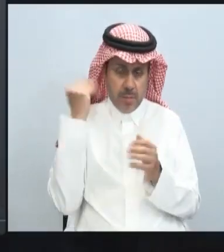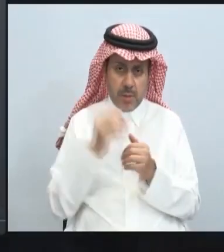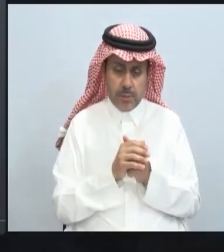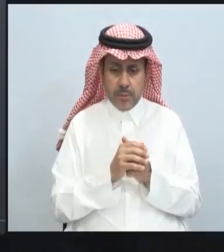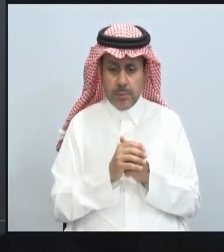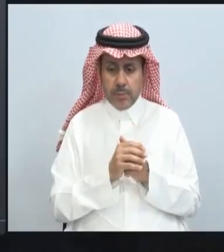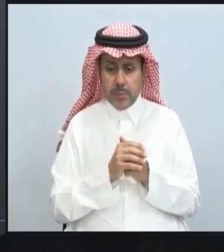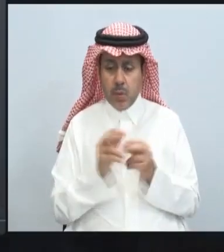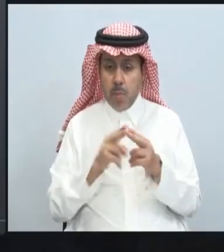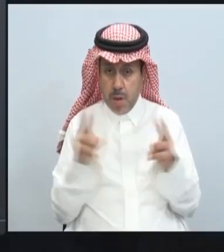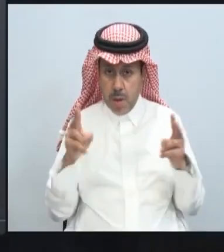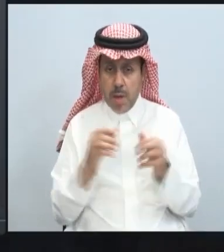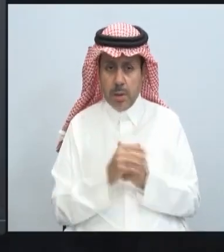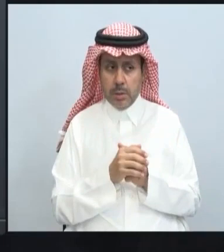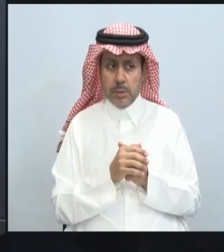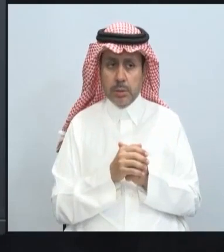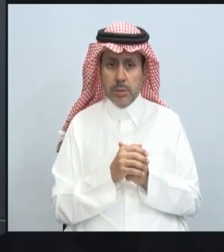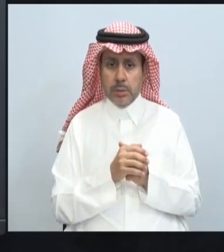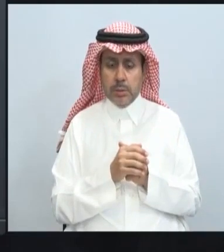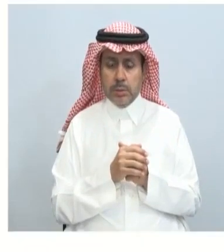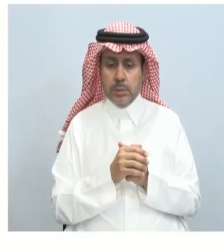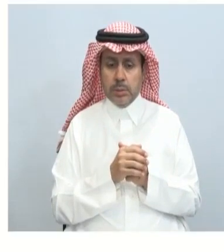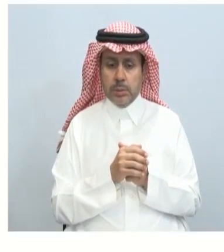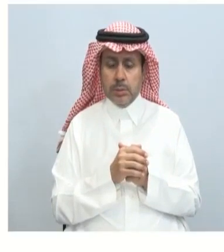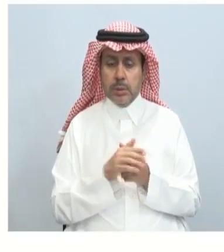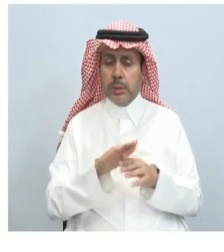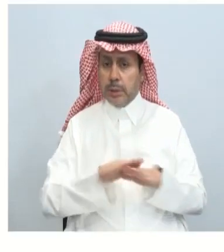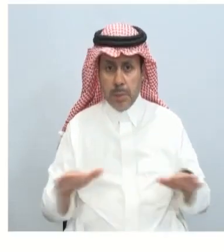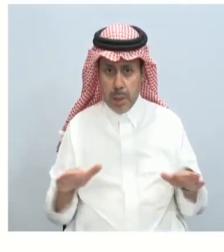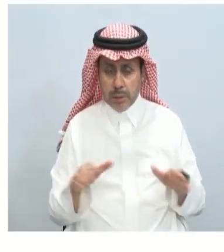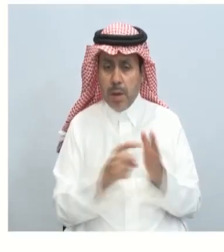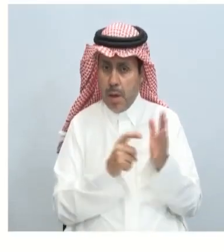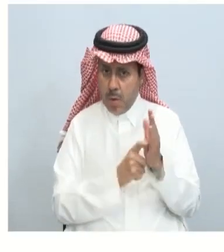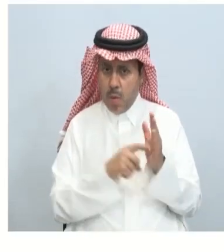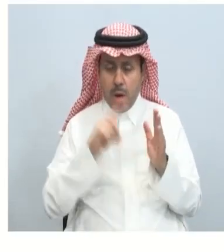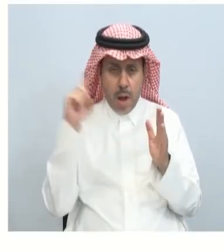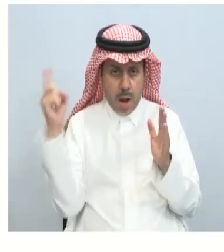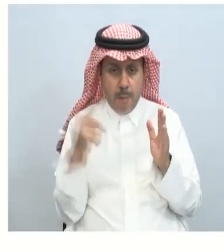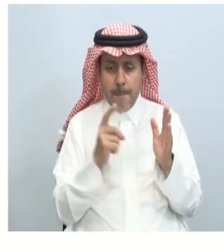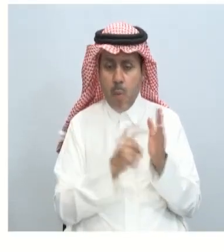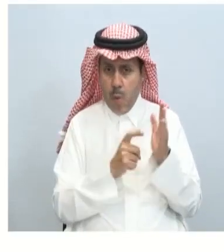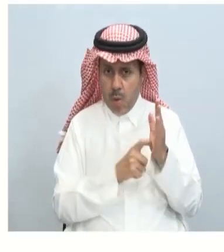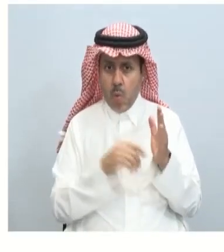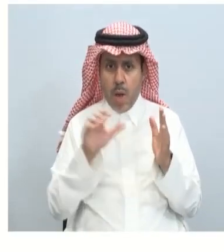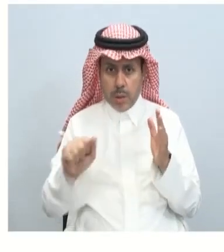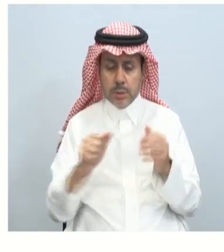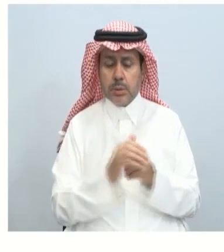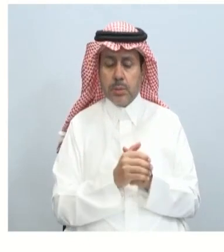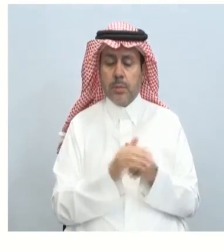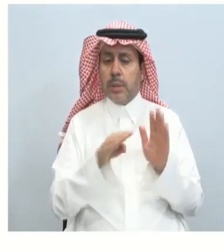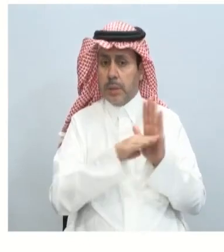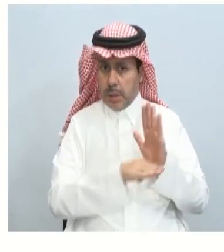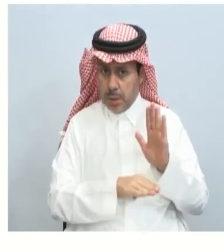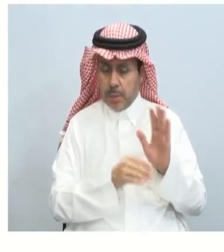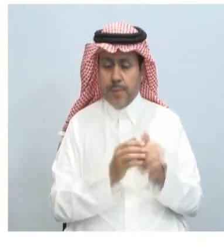وذكرنا ان طبيعه القانون الخاص وطبيعه القانون العام انه تتميز القواعد القانونيه المندرجه تحت